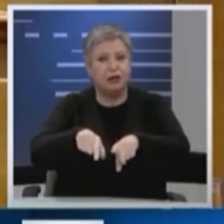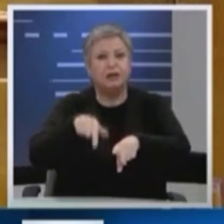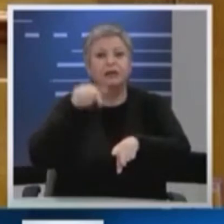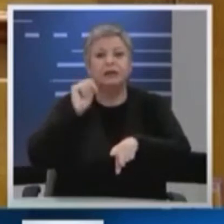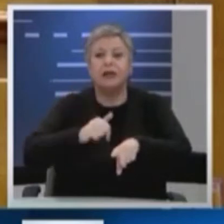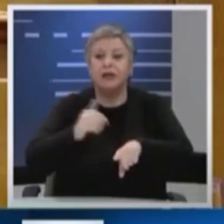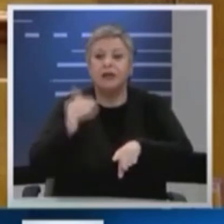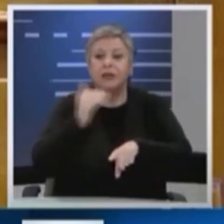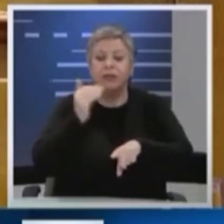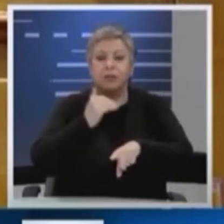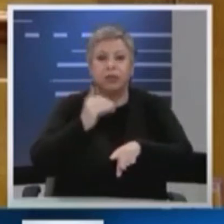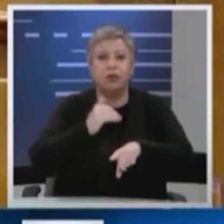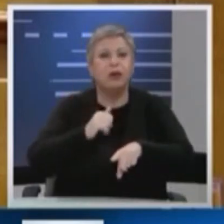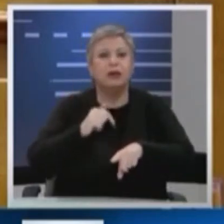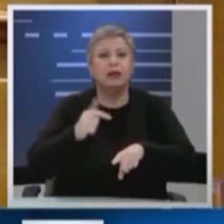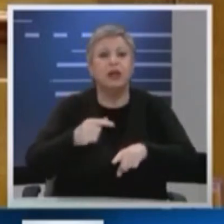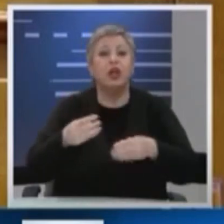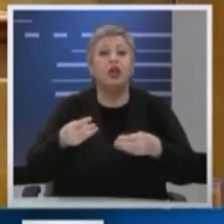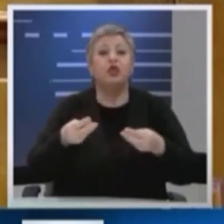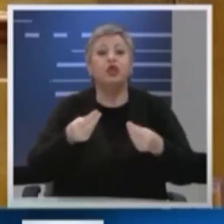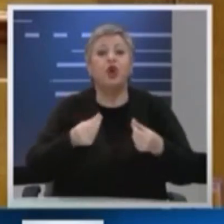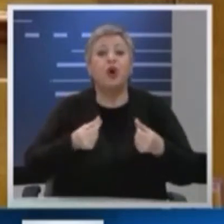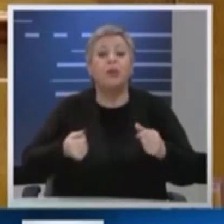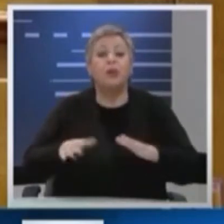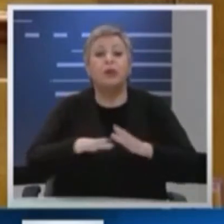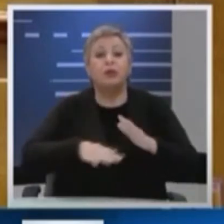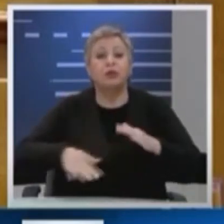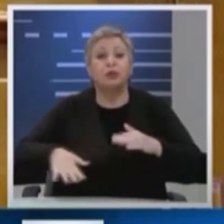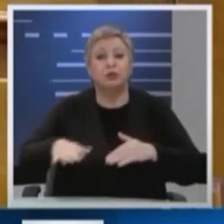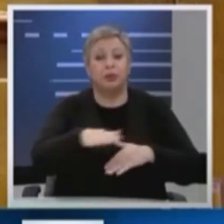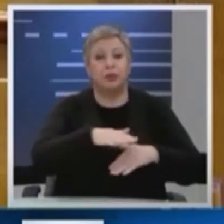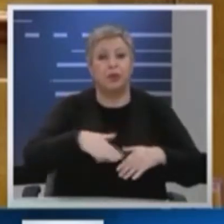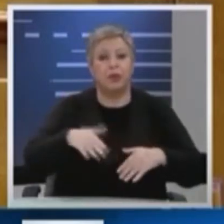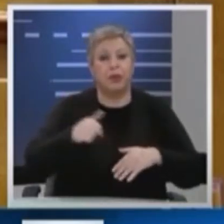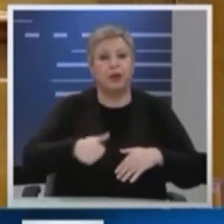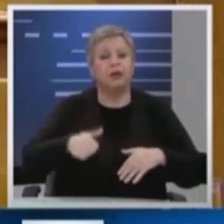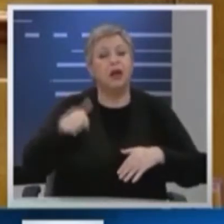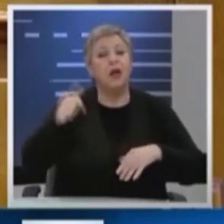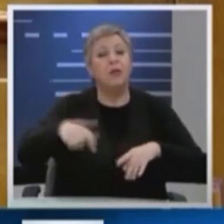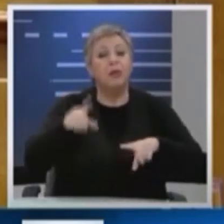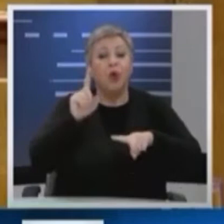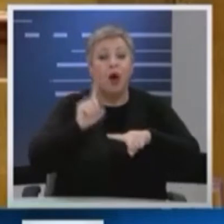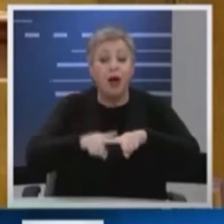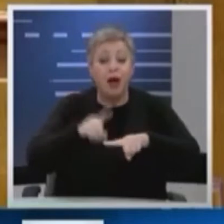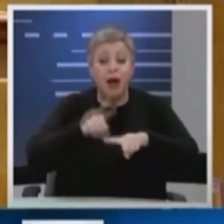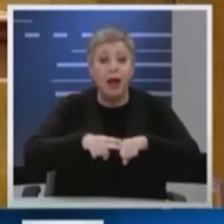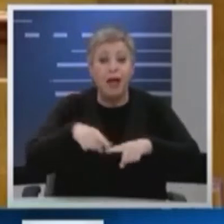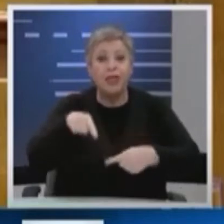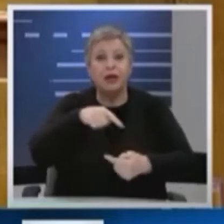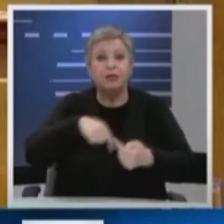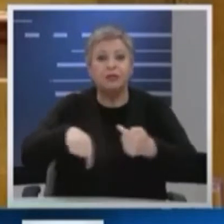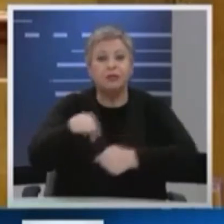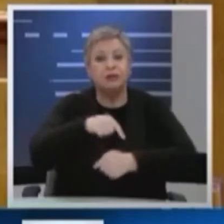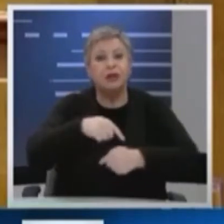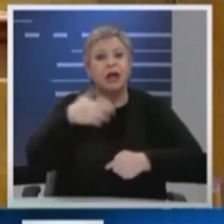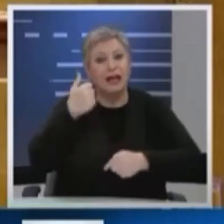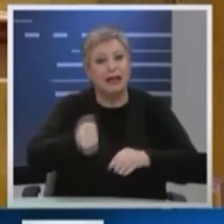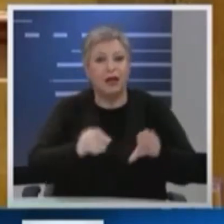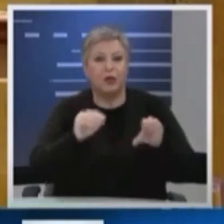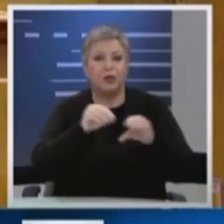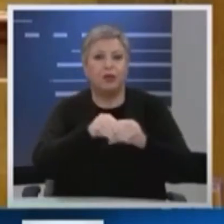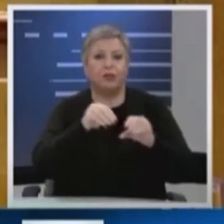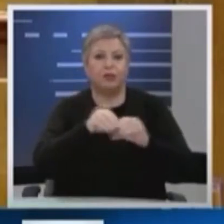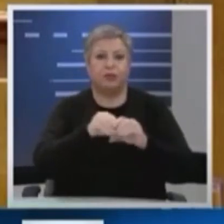κατεπήγοντα τρόπο οι όροι και οι προϋποθέσεις μιας ενδογενούς και αυτοτροφοδοτούμενης ανάπτυξης, όχι με